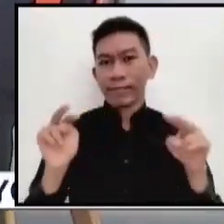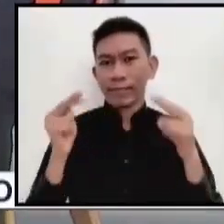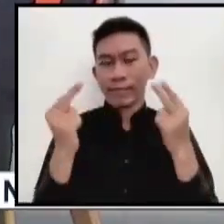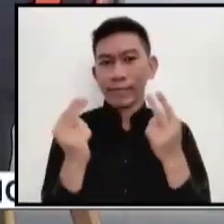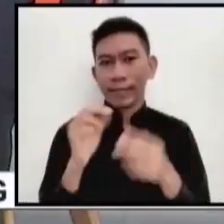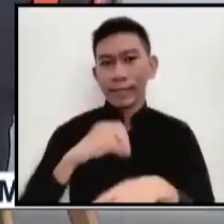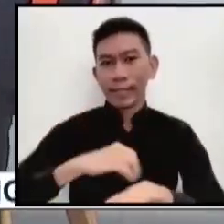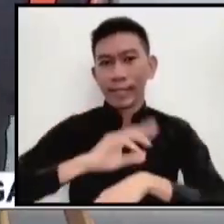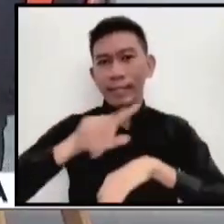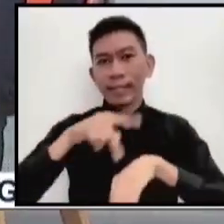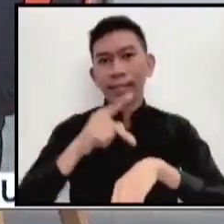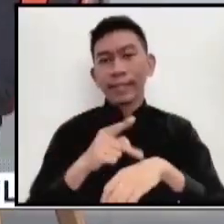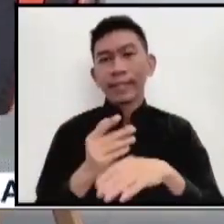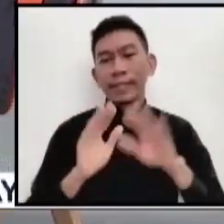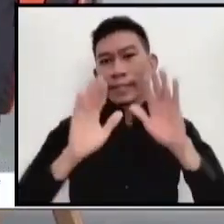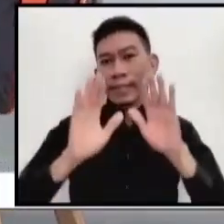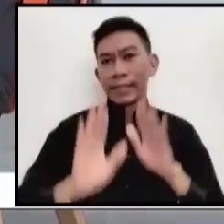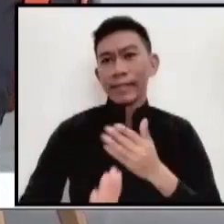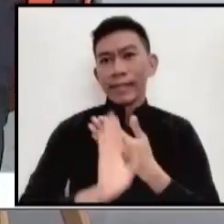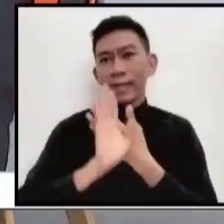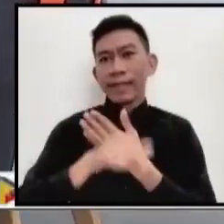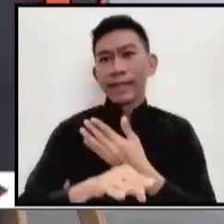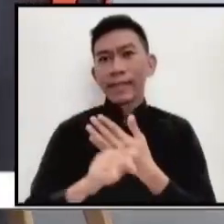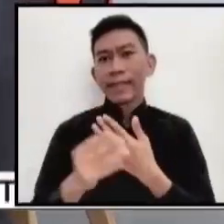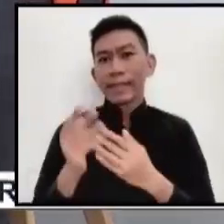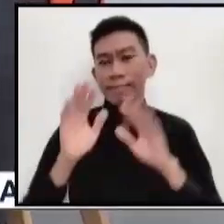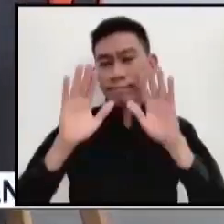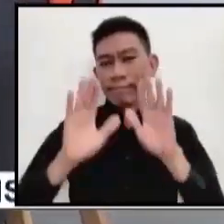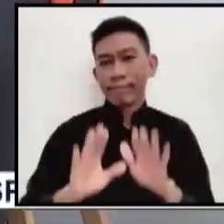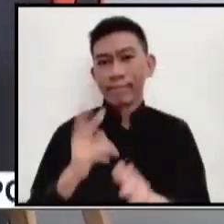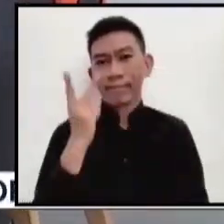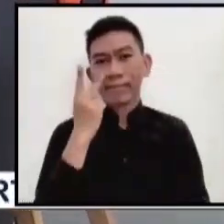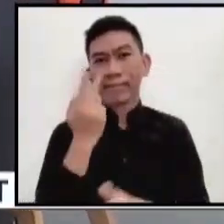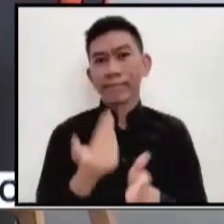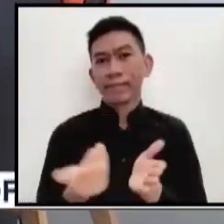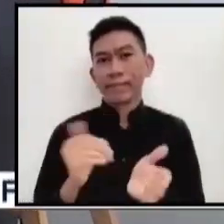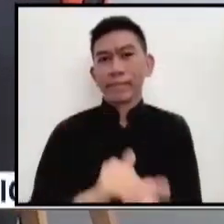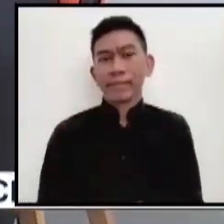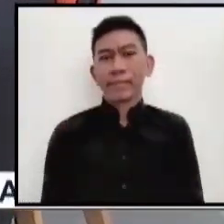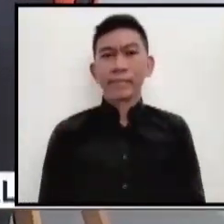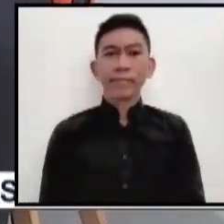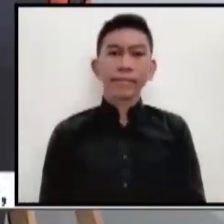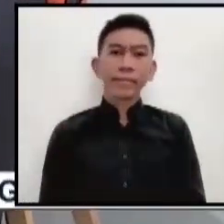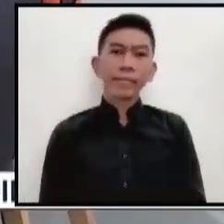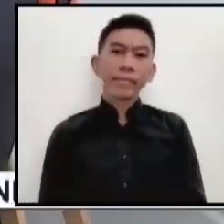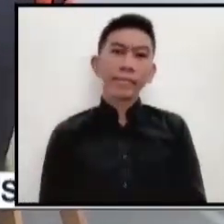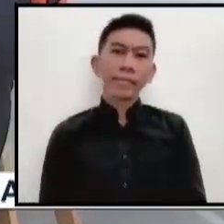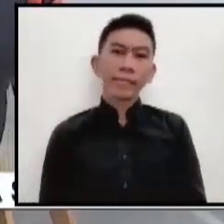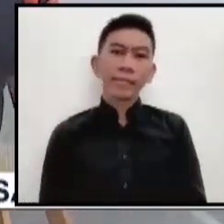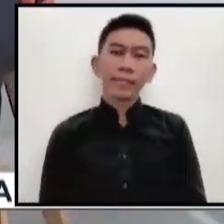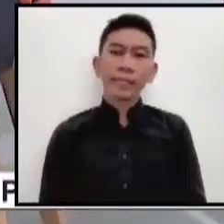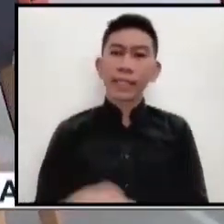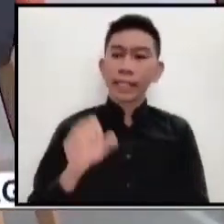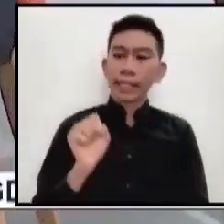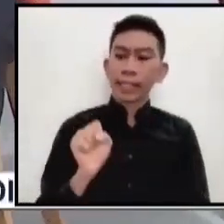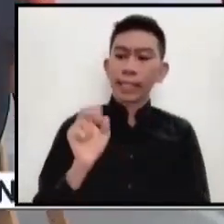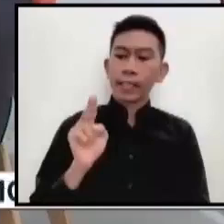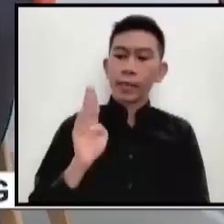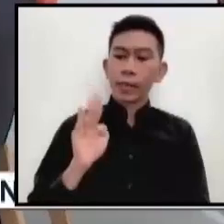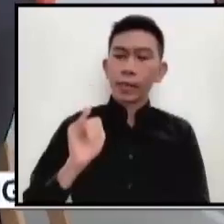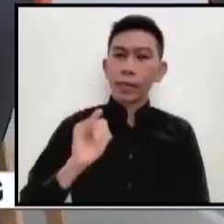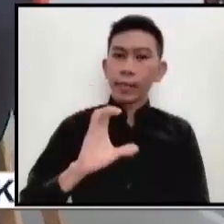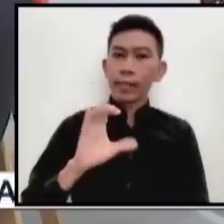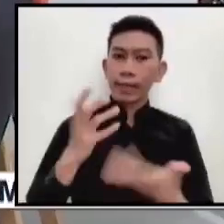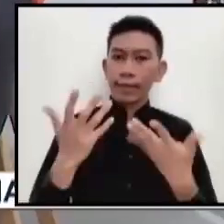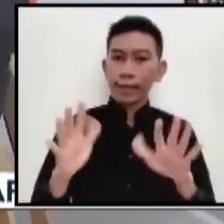to be back and it's great to see you again. Okay. Well, natapos po yung sa Subic na Home Free, yes. No? Talagang halos 50,000